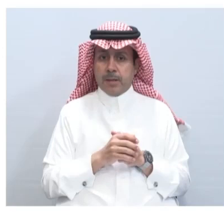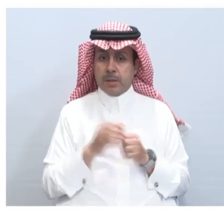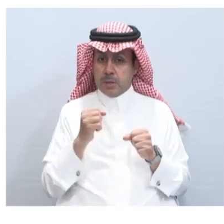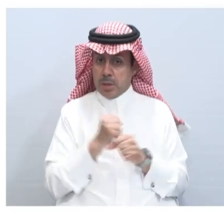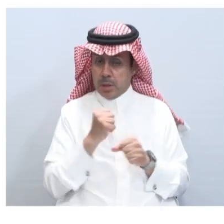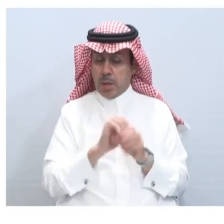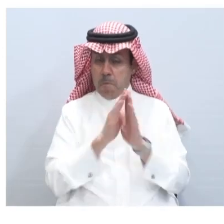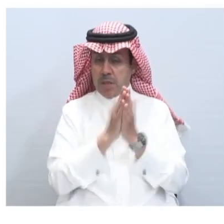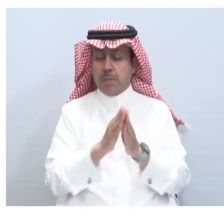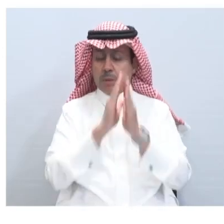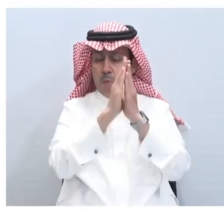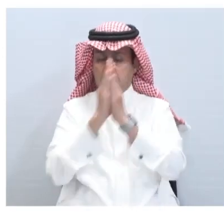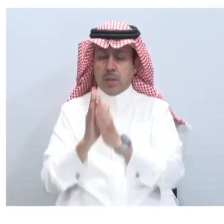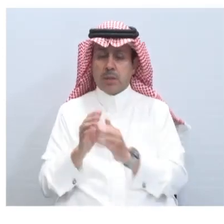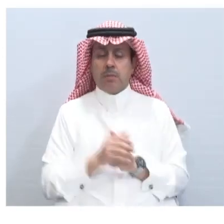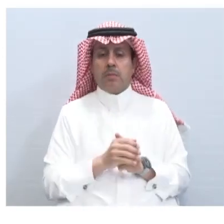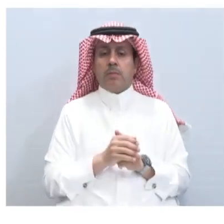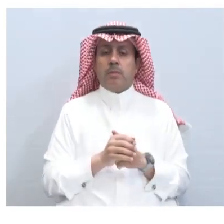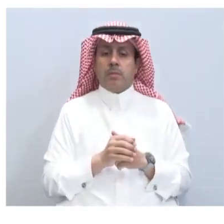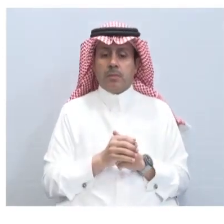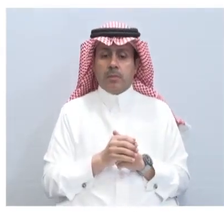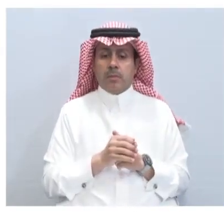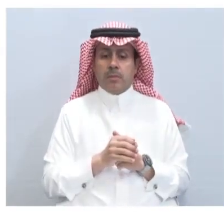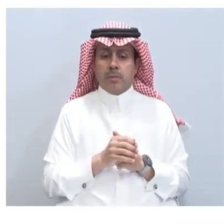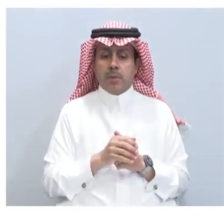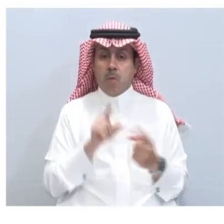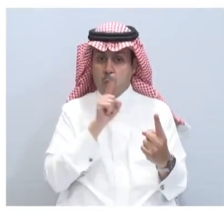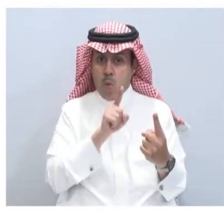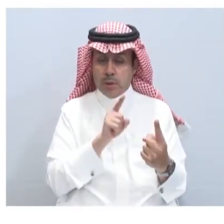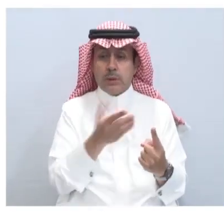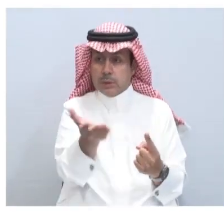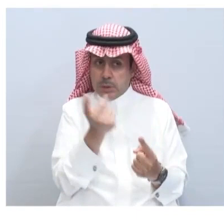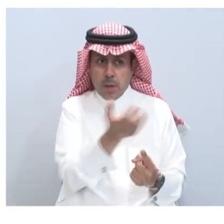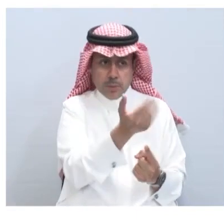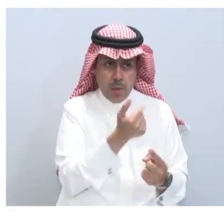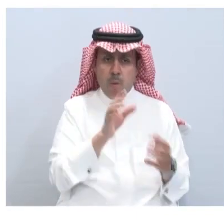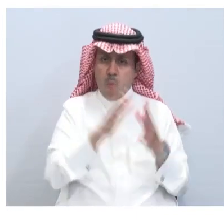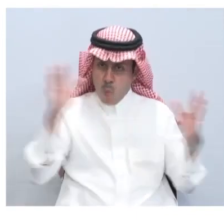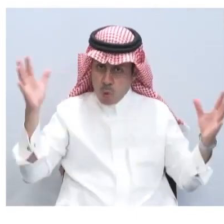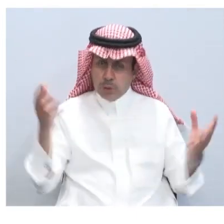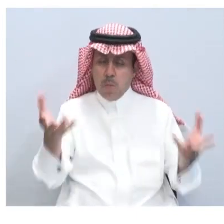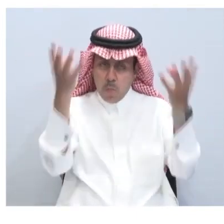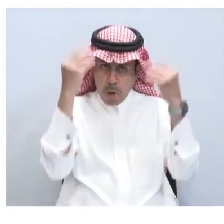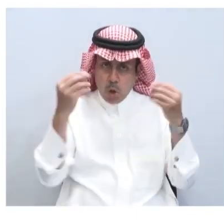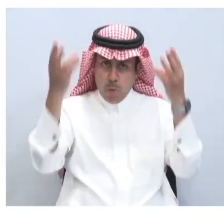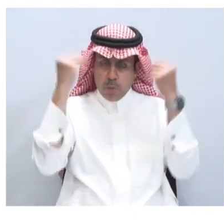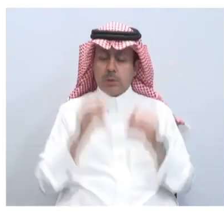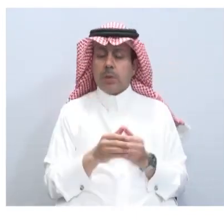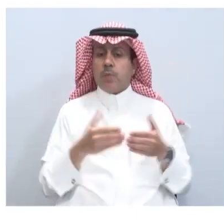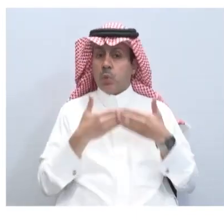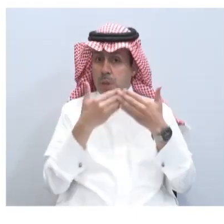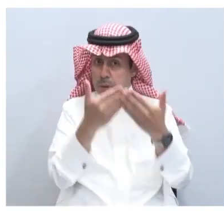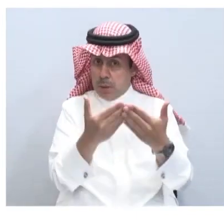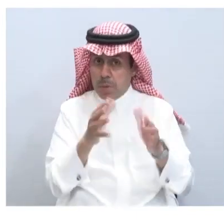ومراكز المعلومات التقنيات في اعمالها لمواجهه الطلب المتزايد على المعلومات وتقديم